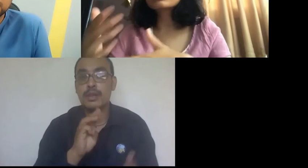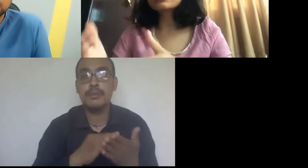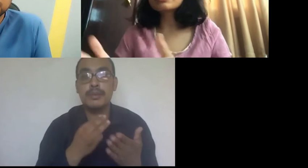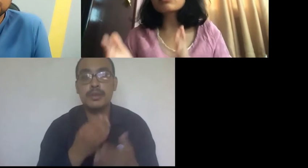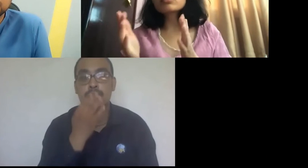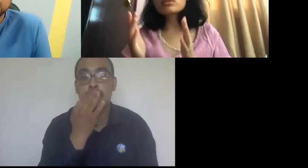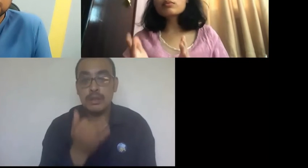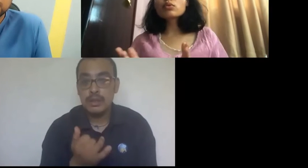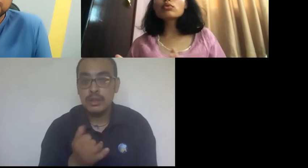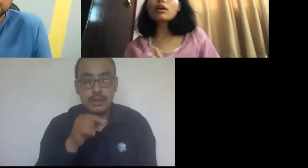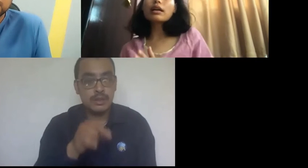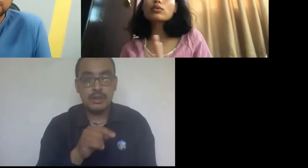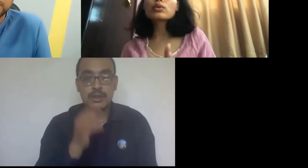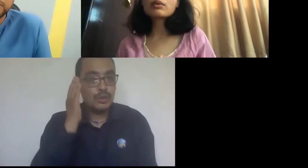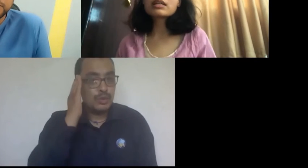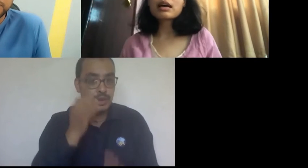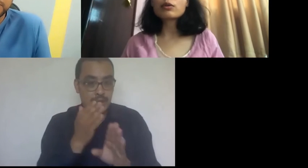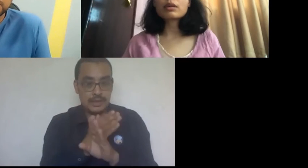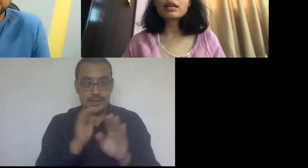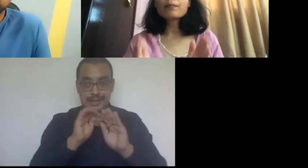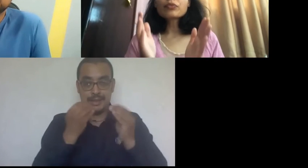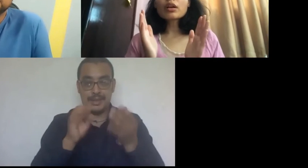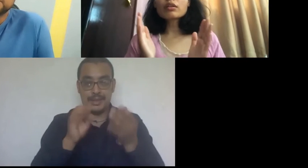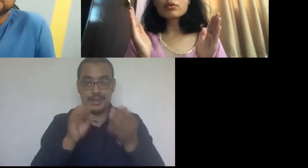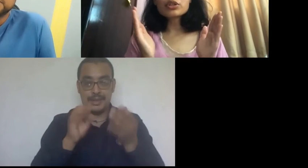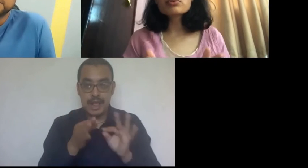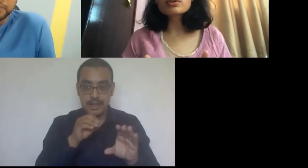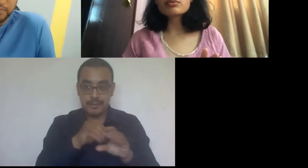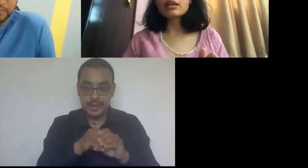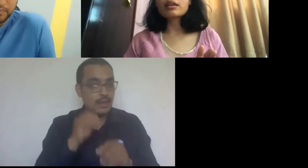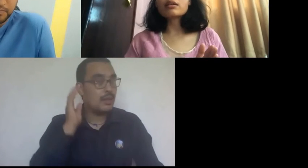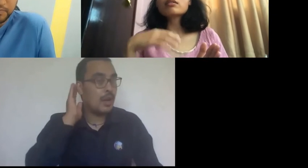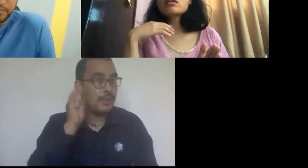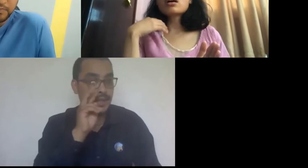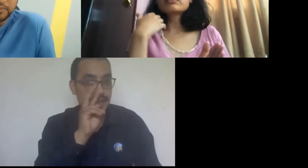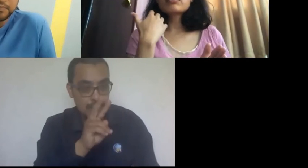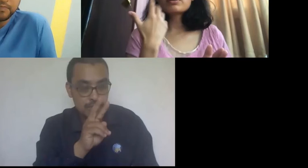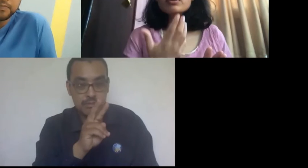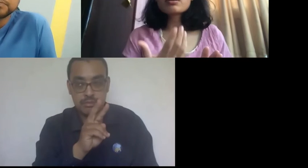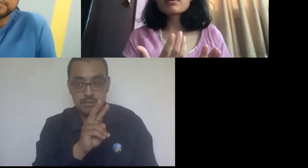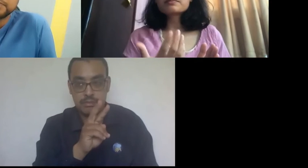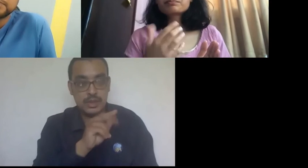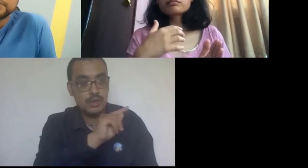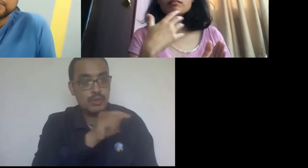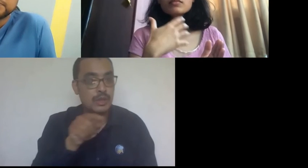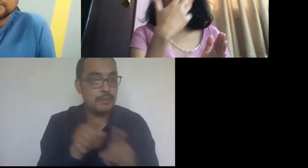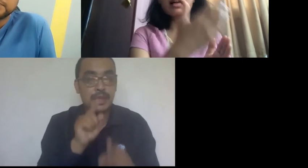भयो त भन्दाखेरि हामीले कुनै पनि सुत्नु अगाडि सोसियल मिडियाहरूमा होइन अब न्युजहरू हेरेर अथवा कुनै पनि